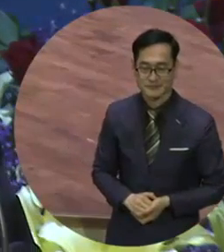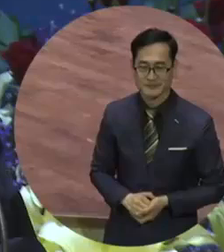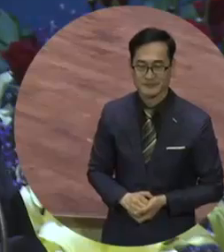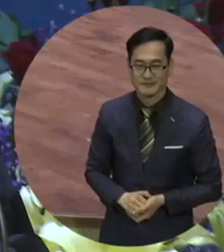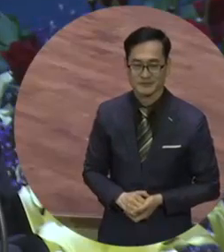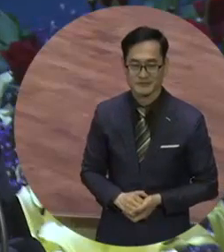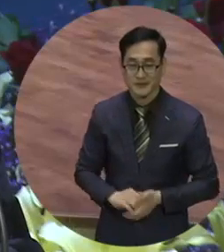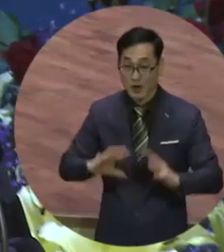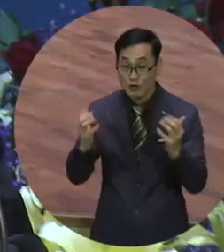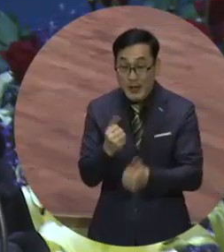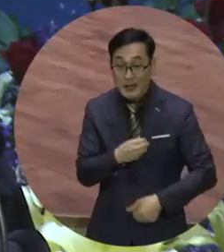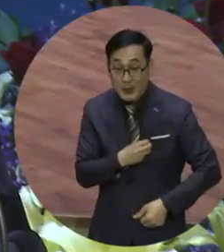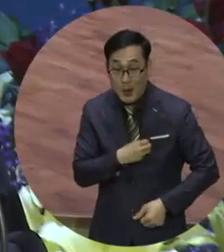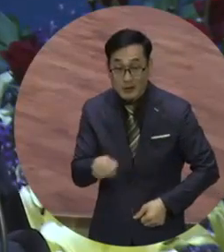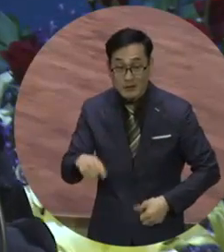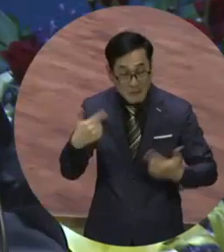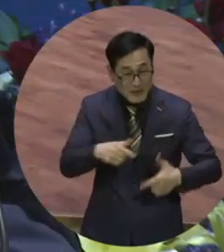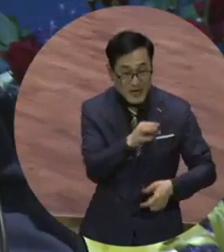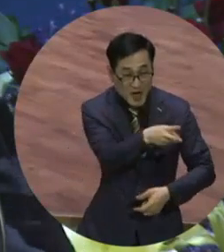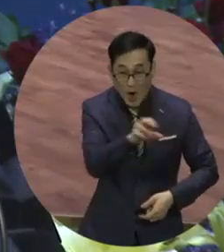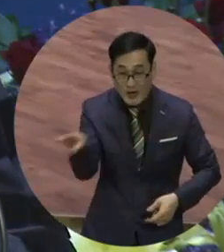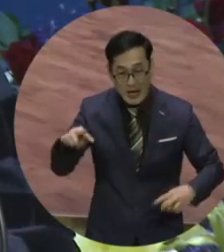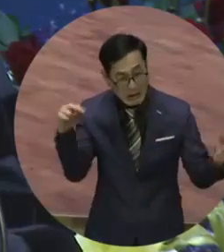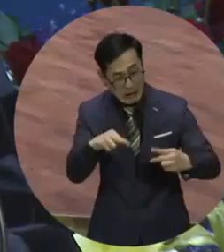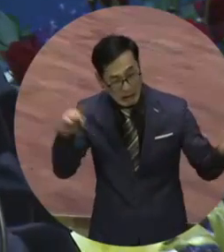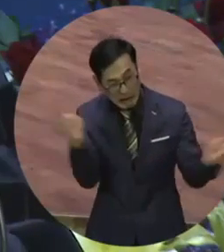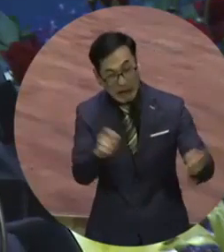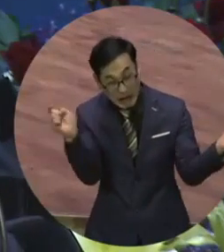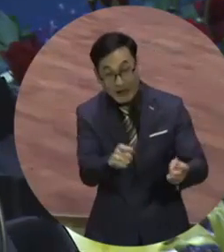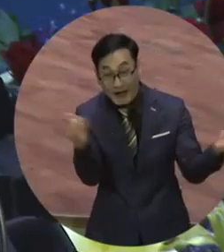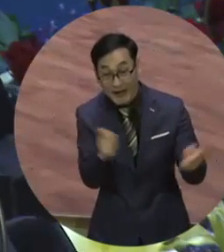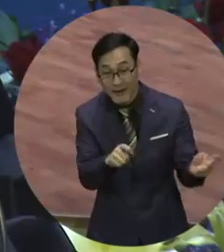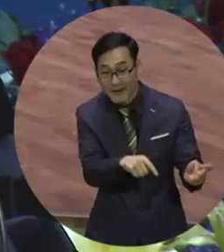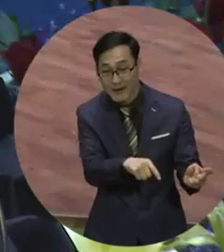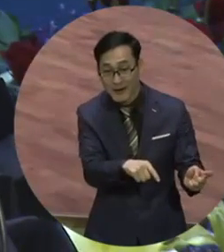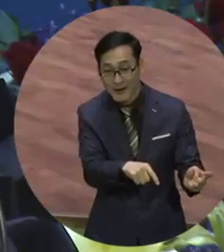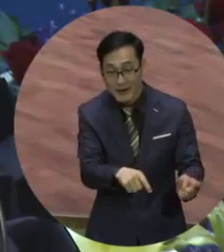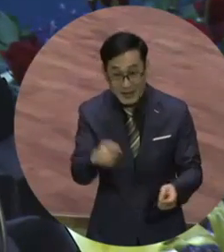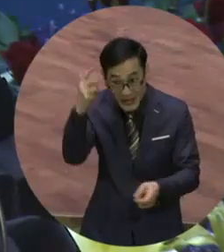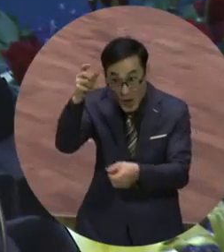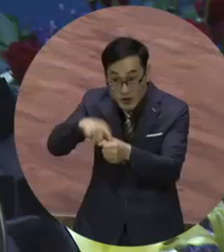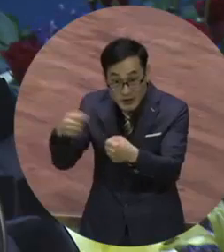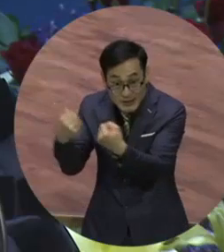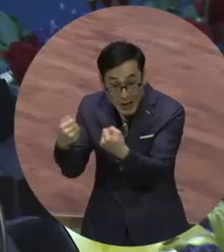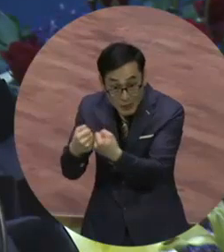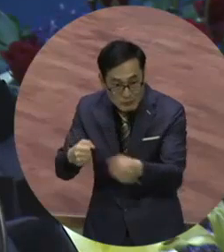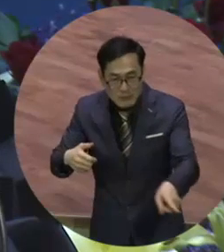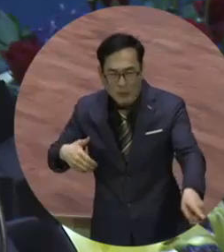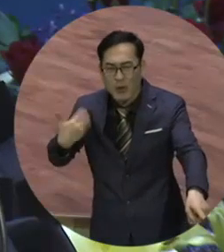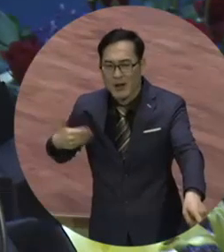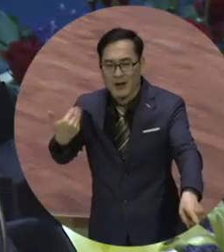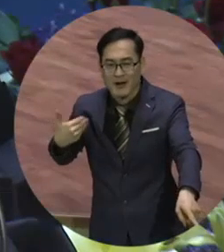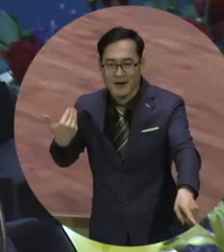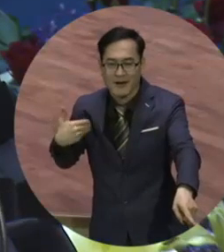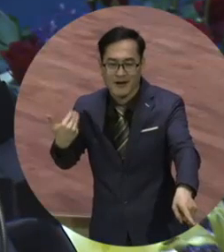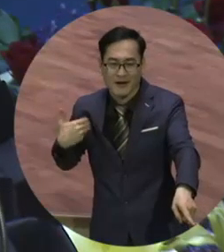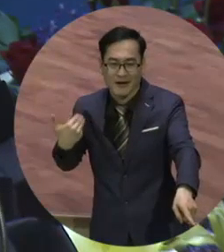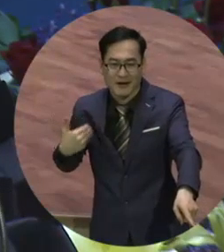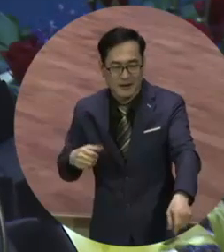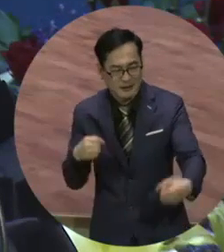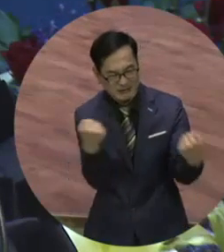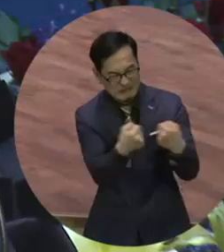맨날 여당 야당 맨날 싸우고 있는데 저들이 영적 싸움이 뭔지 어떻게 알겠어요? 싸움 잘해요.